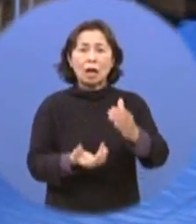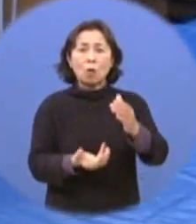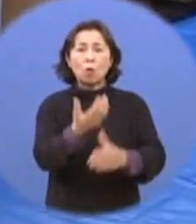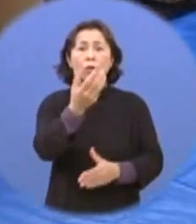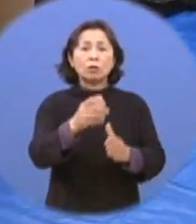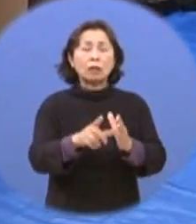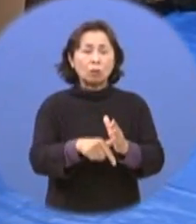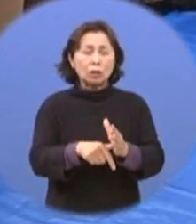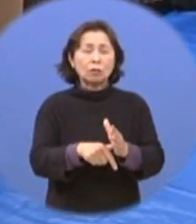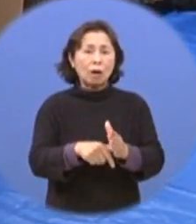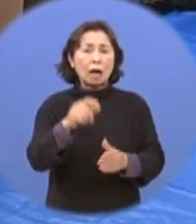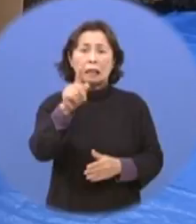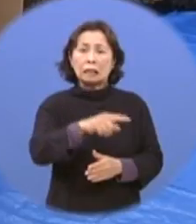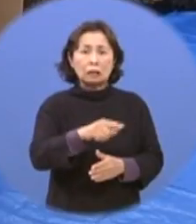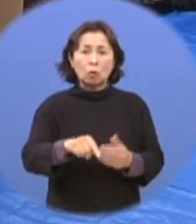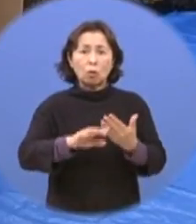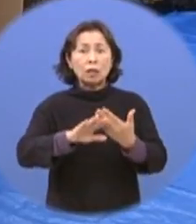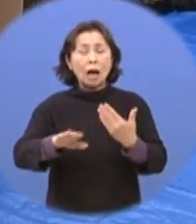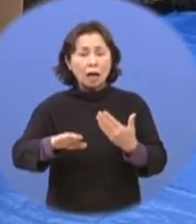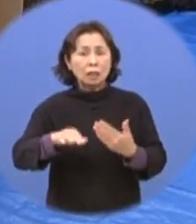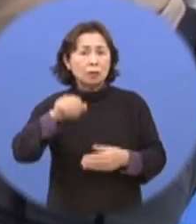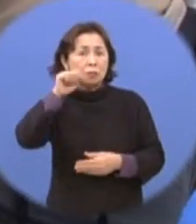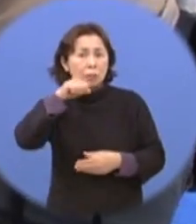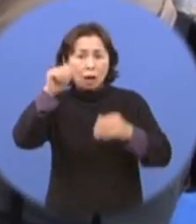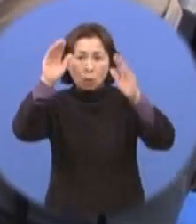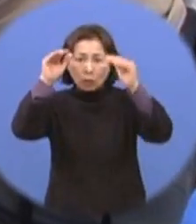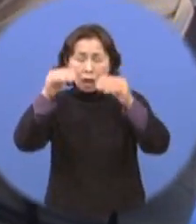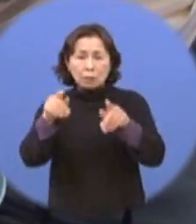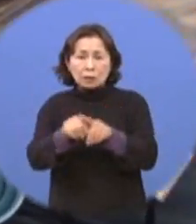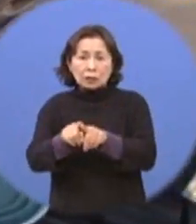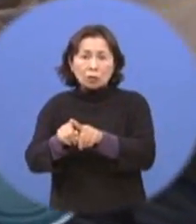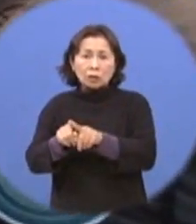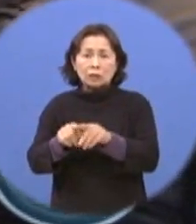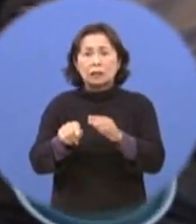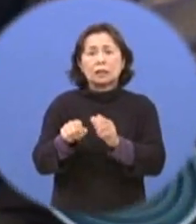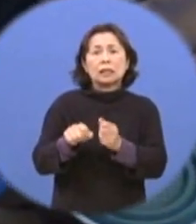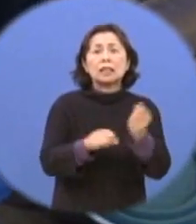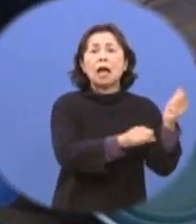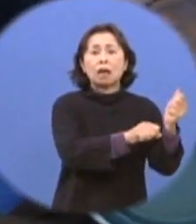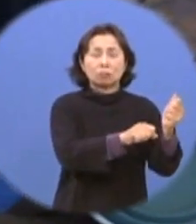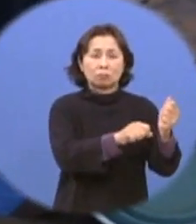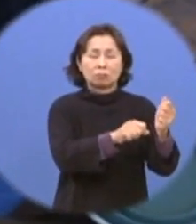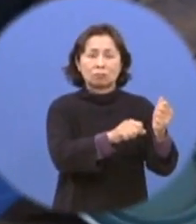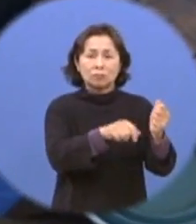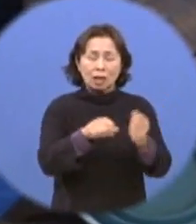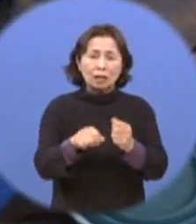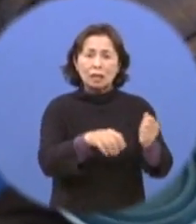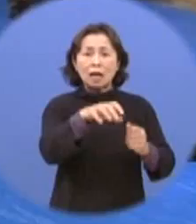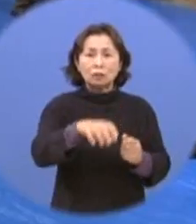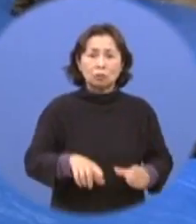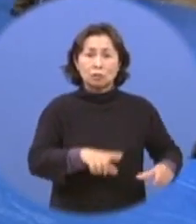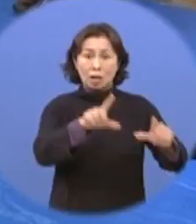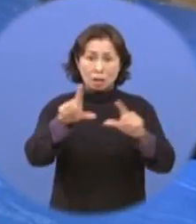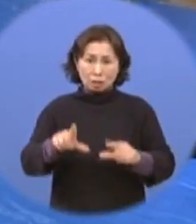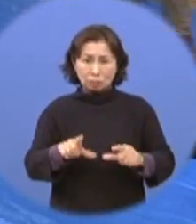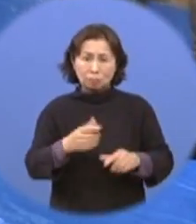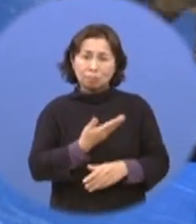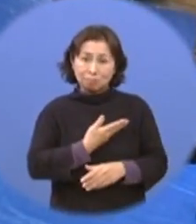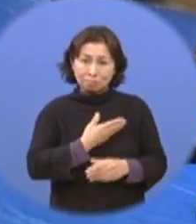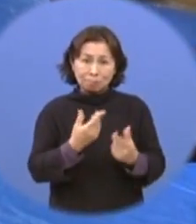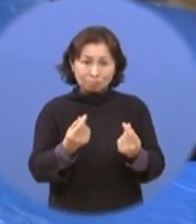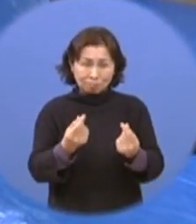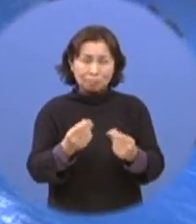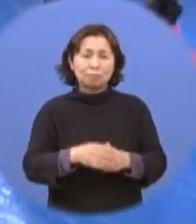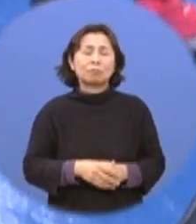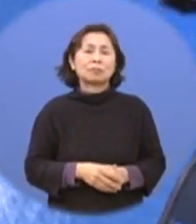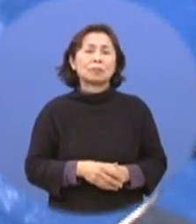は人だけでなく多くのペットも一切し避難者避難所生活が余儀なくされます一内緒で